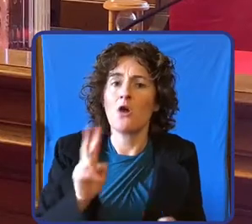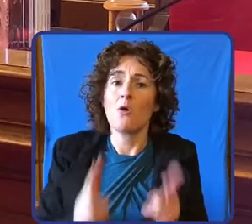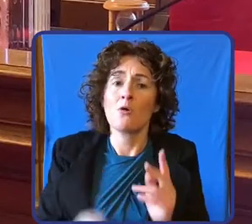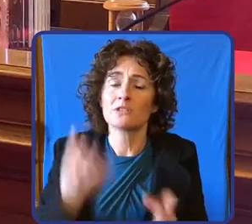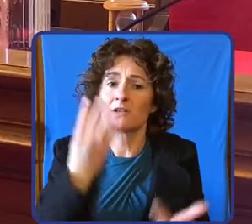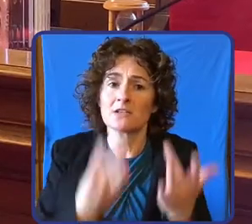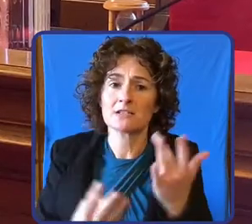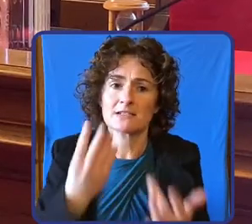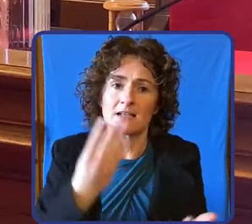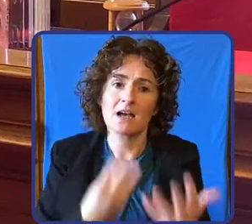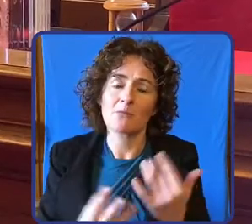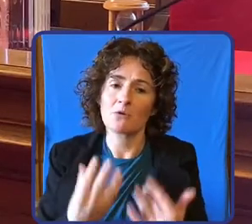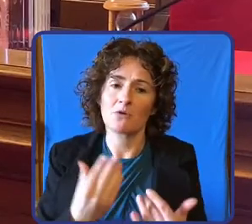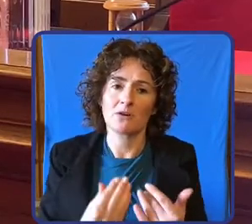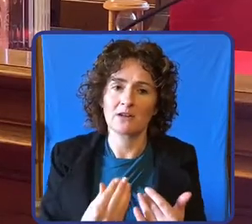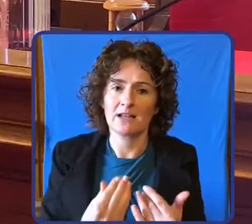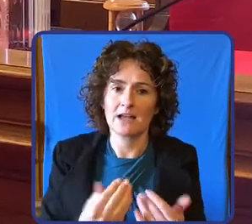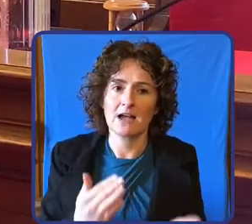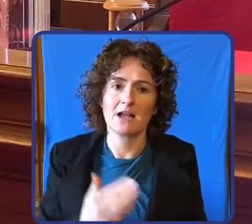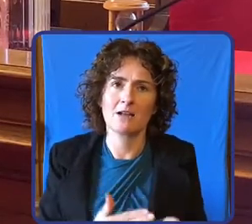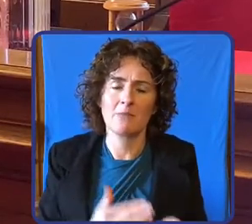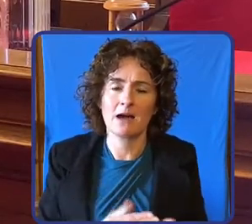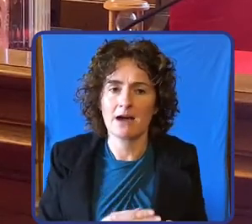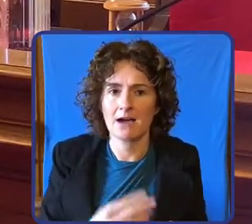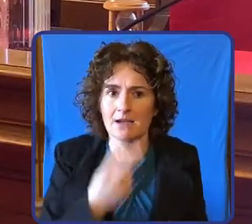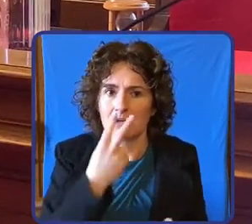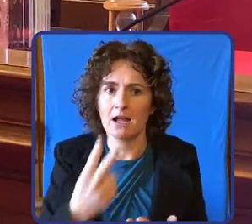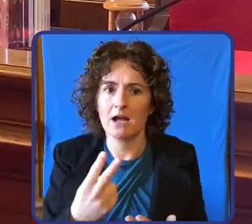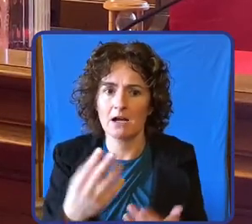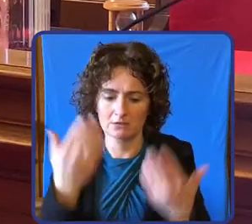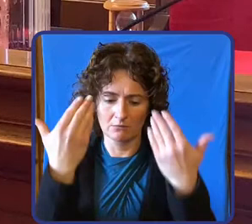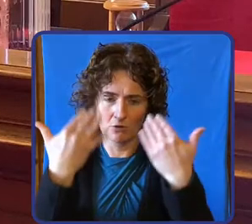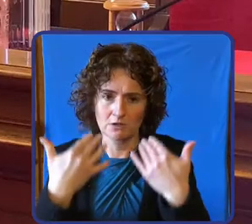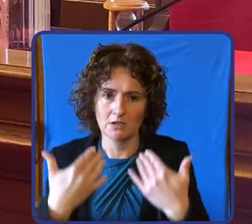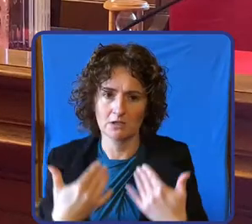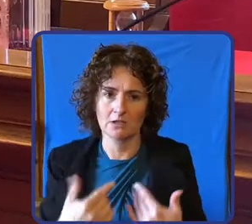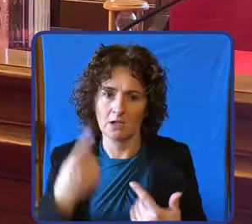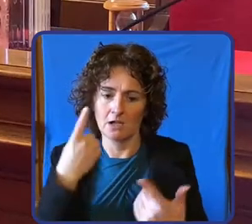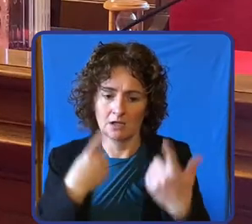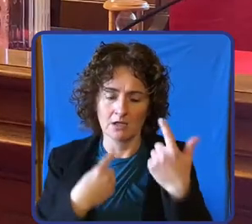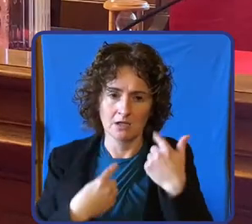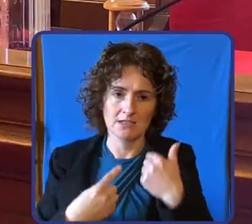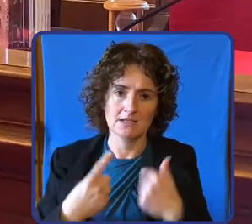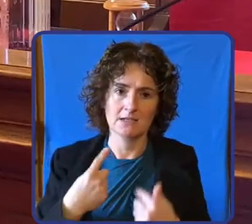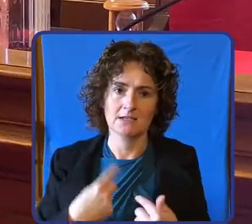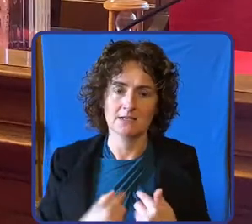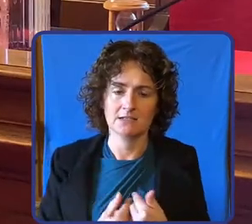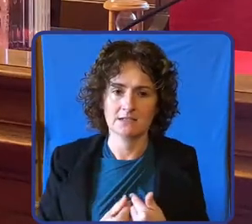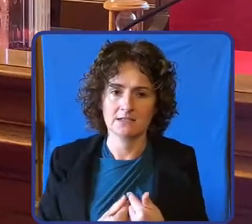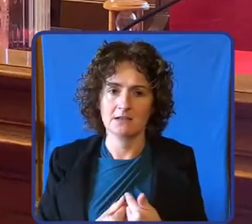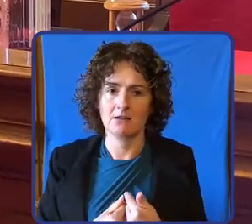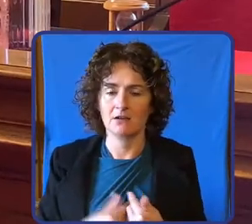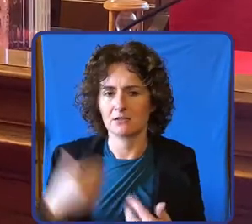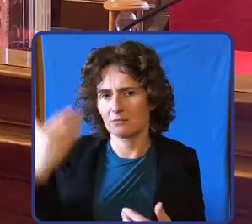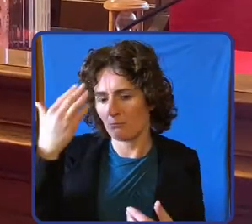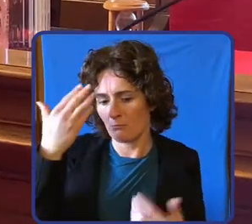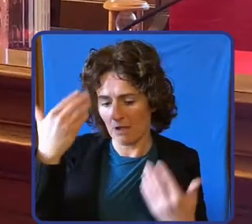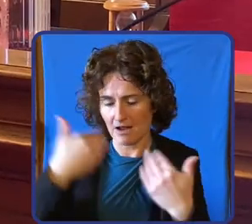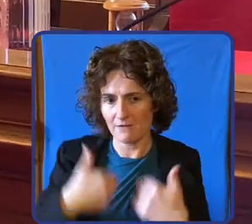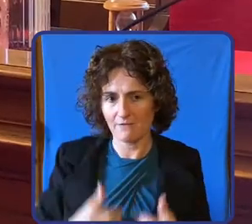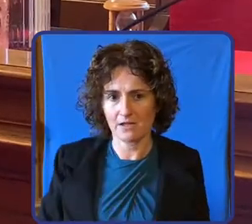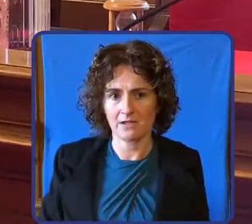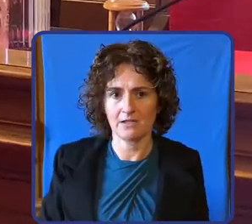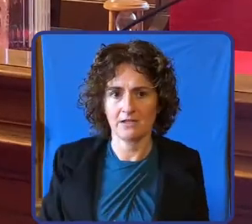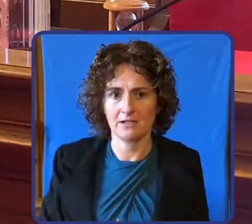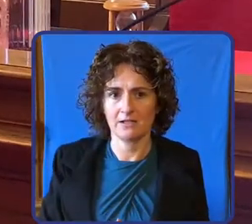ez már is látom, hogy izzad, és belefehéredett a gondolatba is. De Tamás, ne felejtse már el,